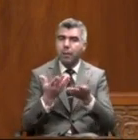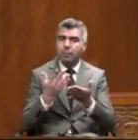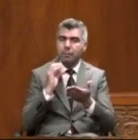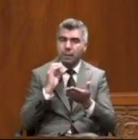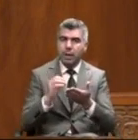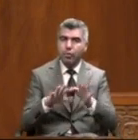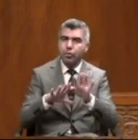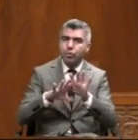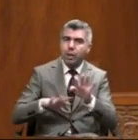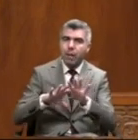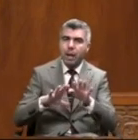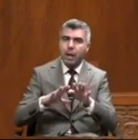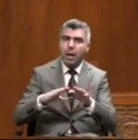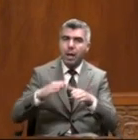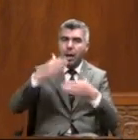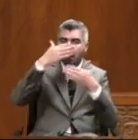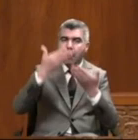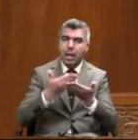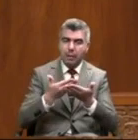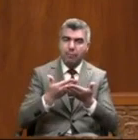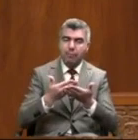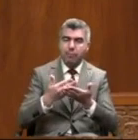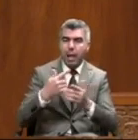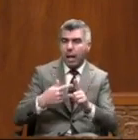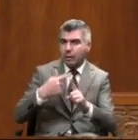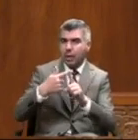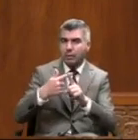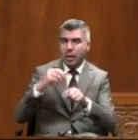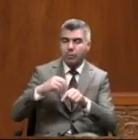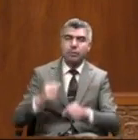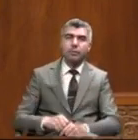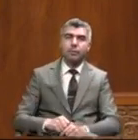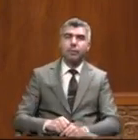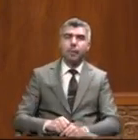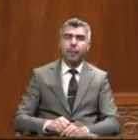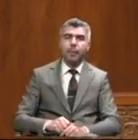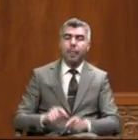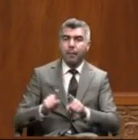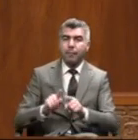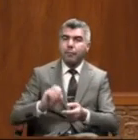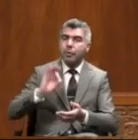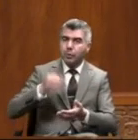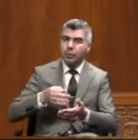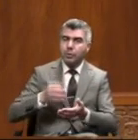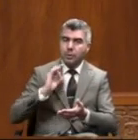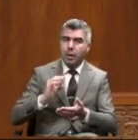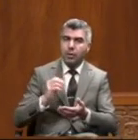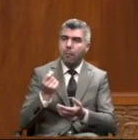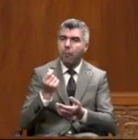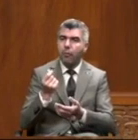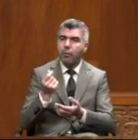والاجتماعيه لبلدنا ولكن ايضا للبث واستعمال الهوامش